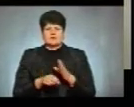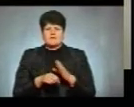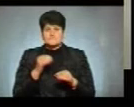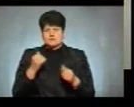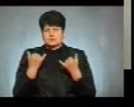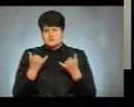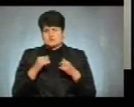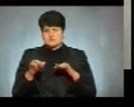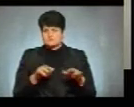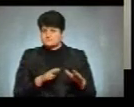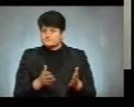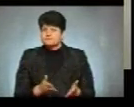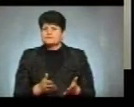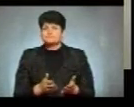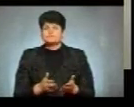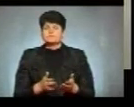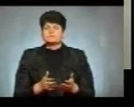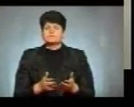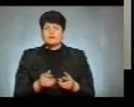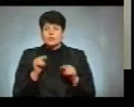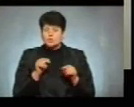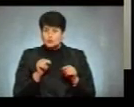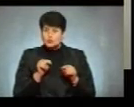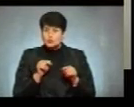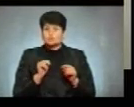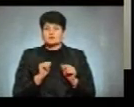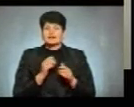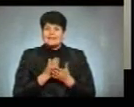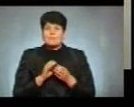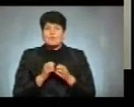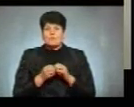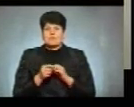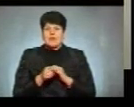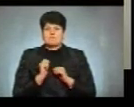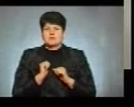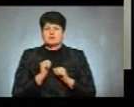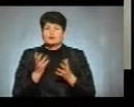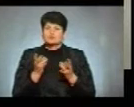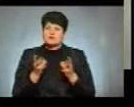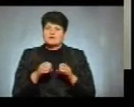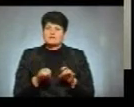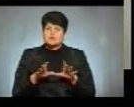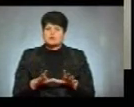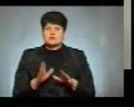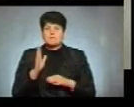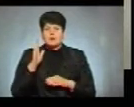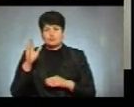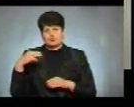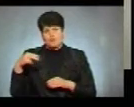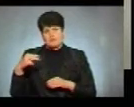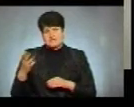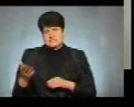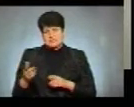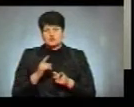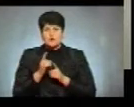яка проводиться. І якраз і тут якраз є проблема, яку потрібно вирішувати буде майбутньому президенту,